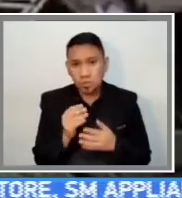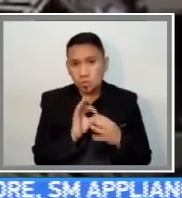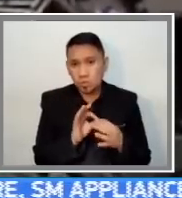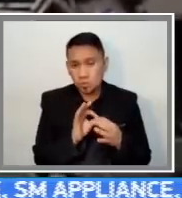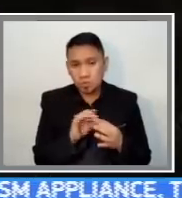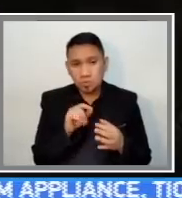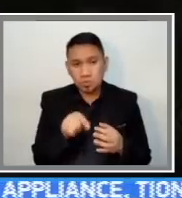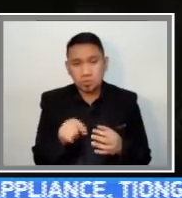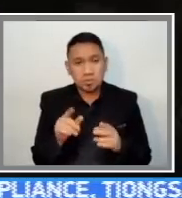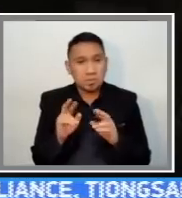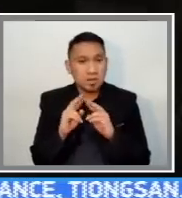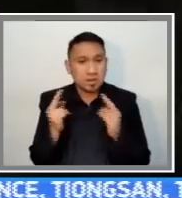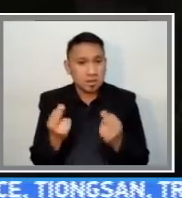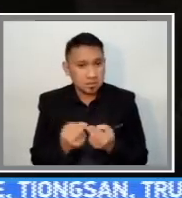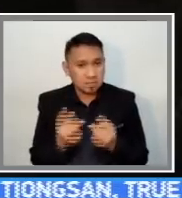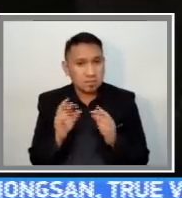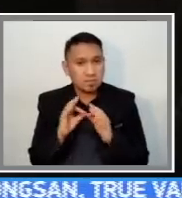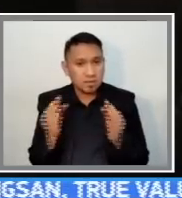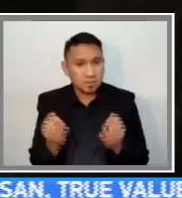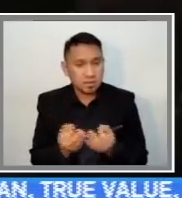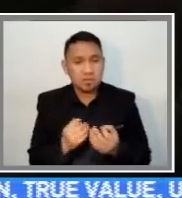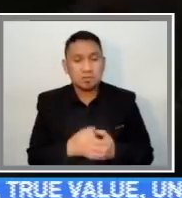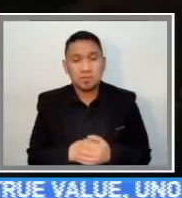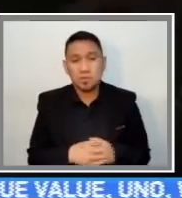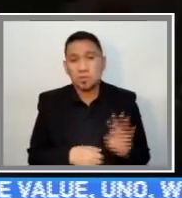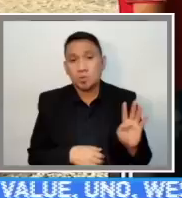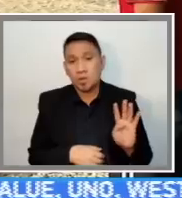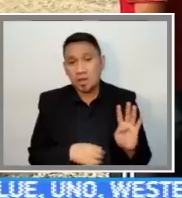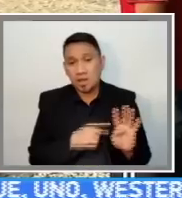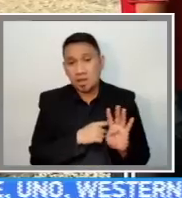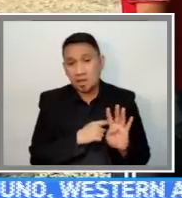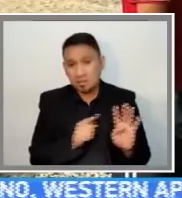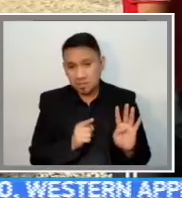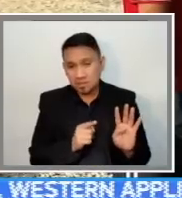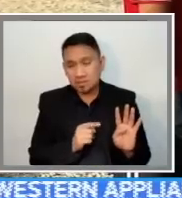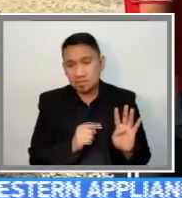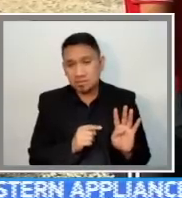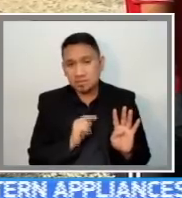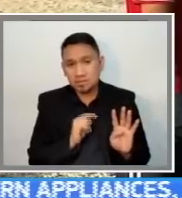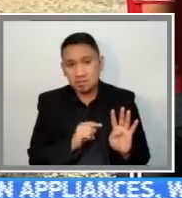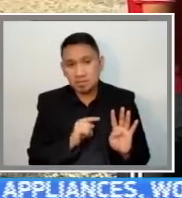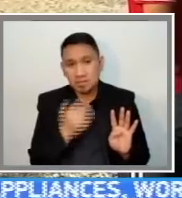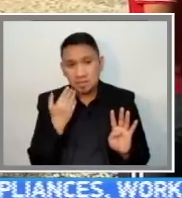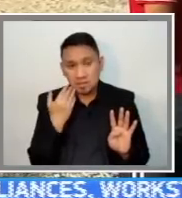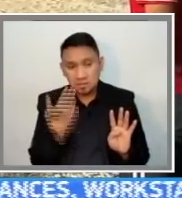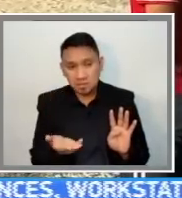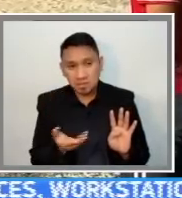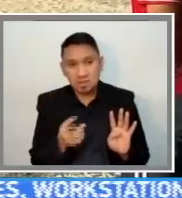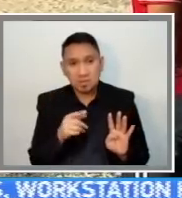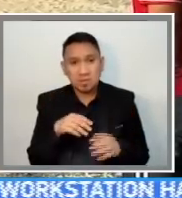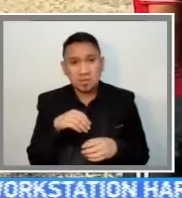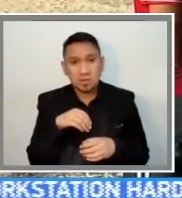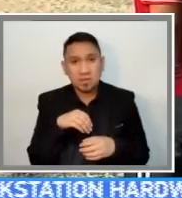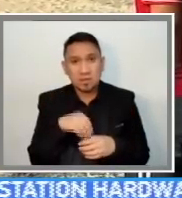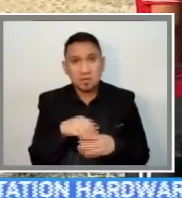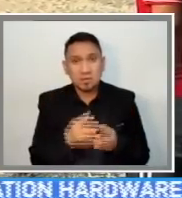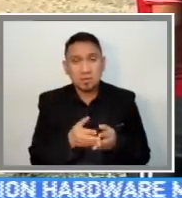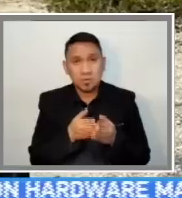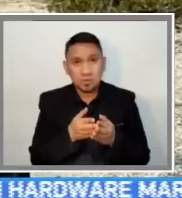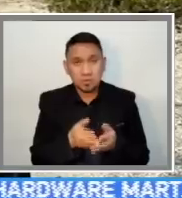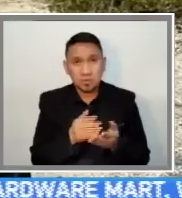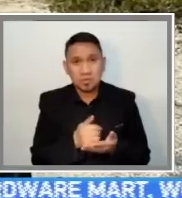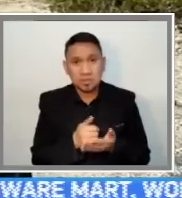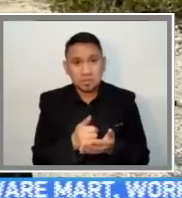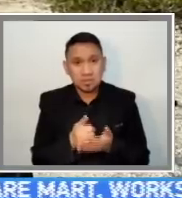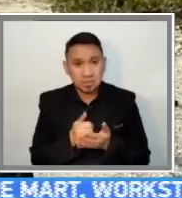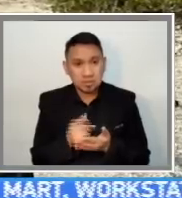kaanak? Yung apat kasi po na mga nasawi po, nakasakay sila sa barko na nag-rescue rin sa atin,